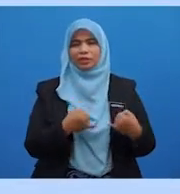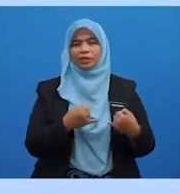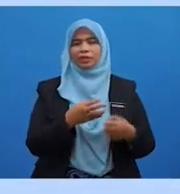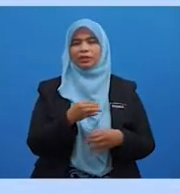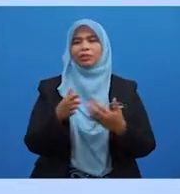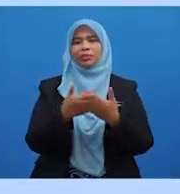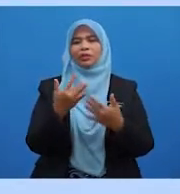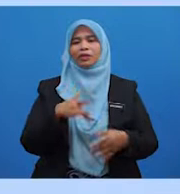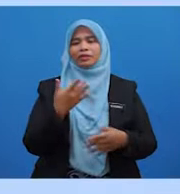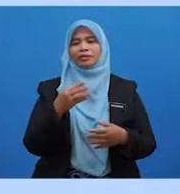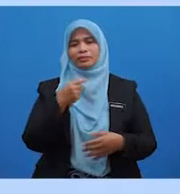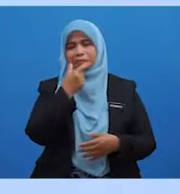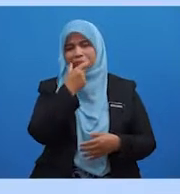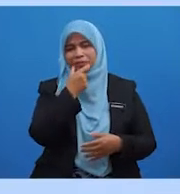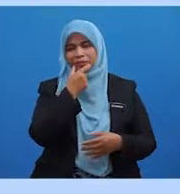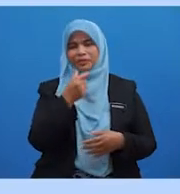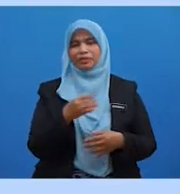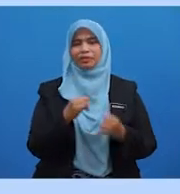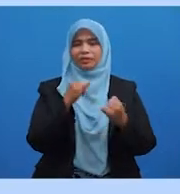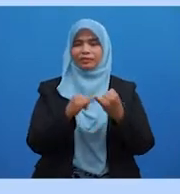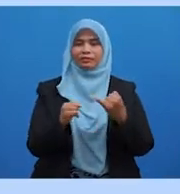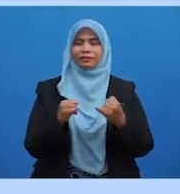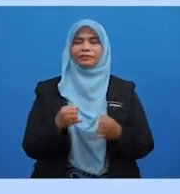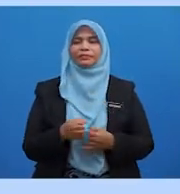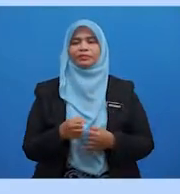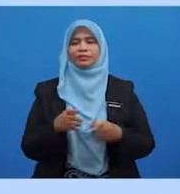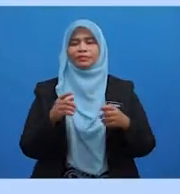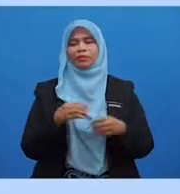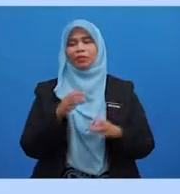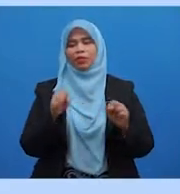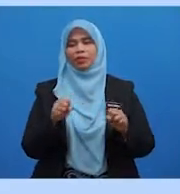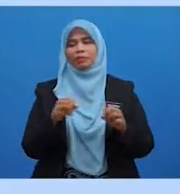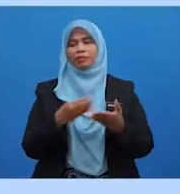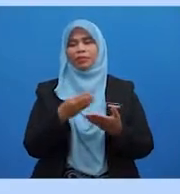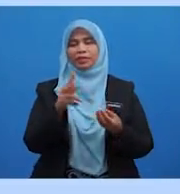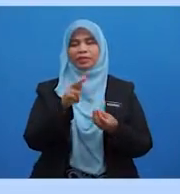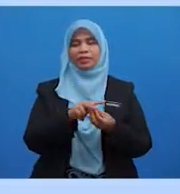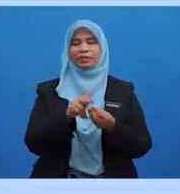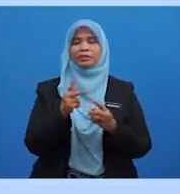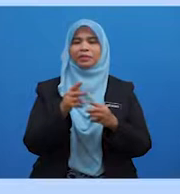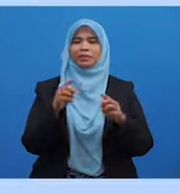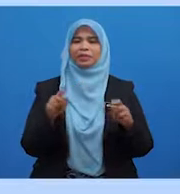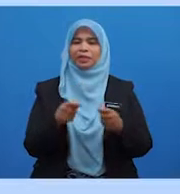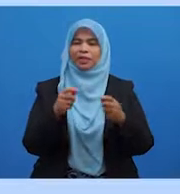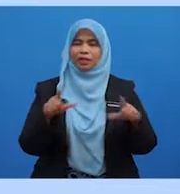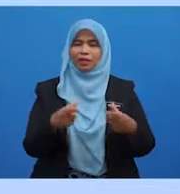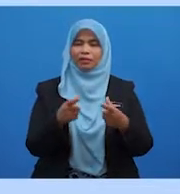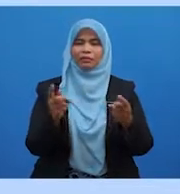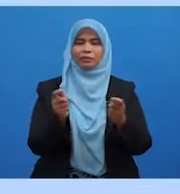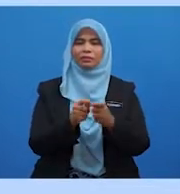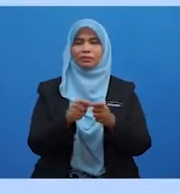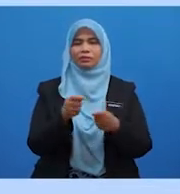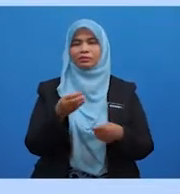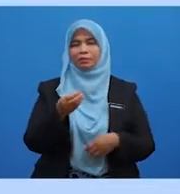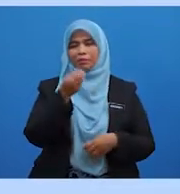sedih. Dan akhir sekali, stres juga boleh meninggalkan kesan terhadap tingkah laku seperti